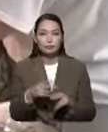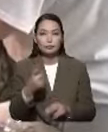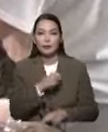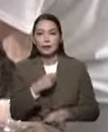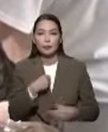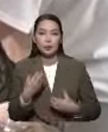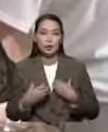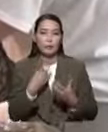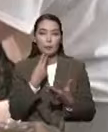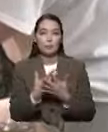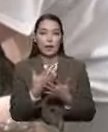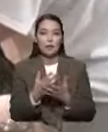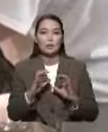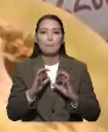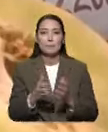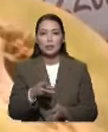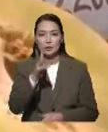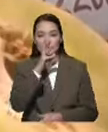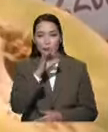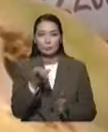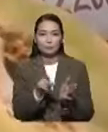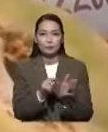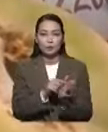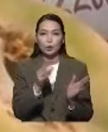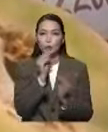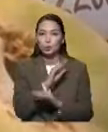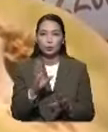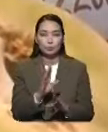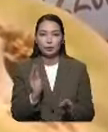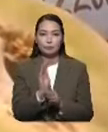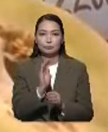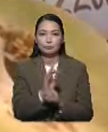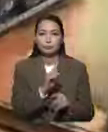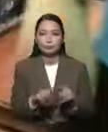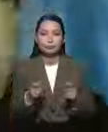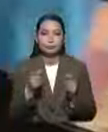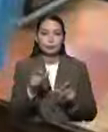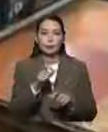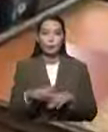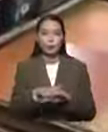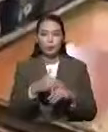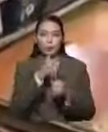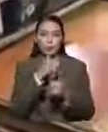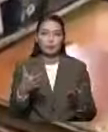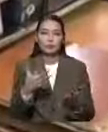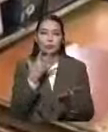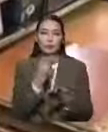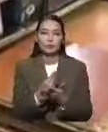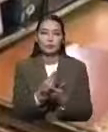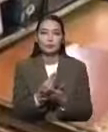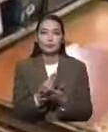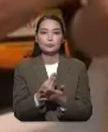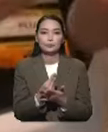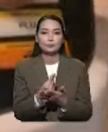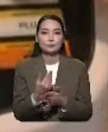тревожных показателей в мире зарплаты и пенсии не успевают за таким быстрым удорожанием люди не могут закрыть